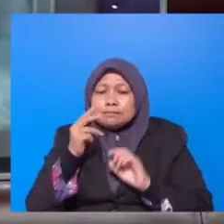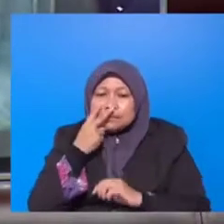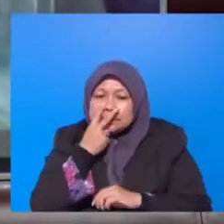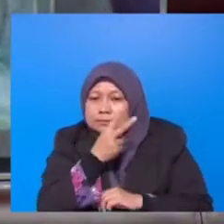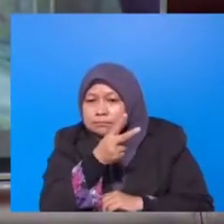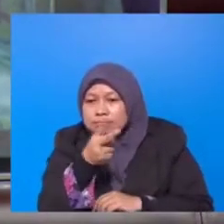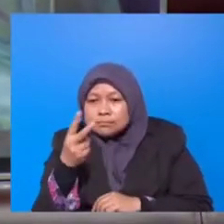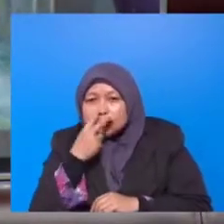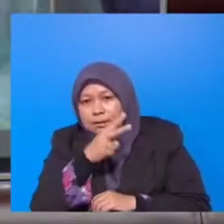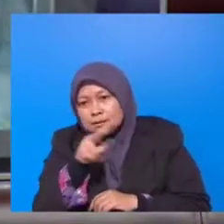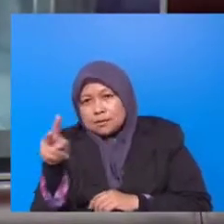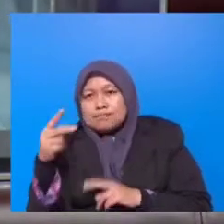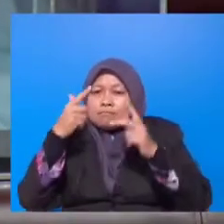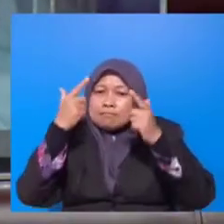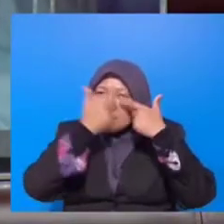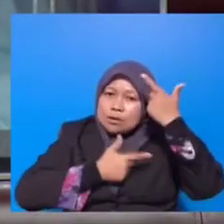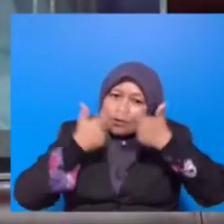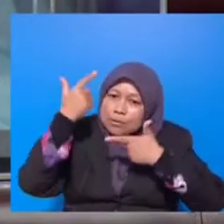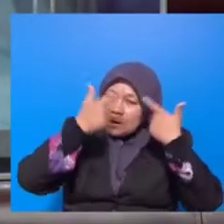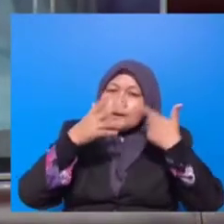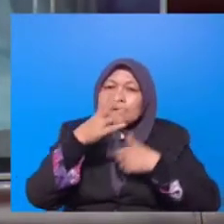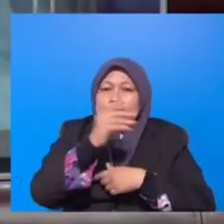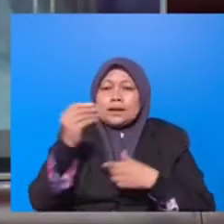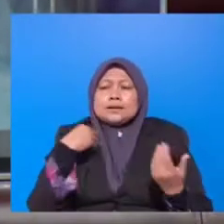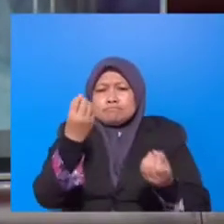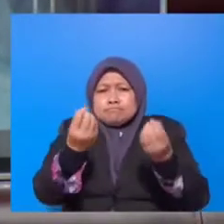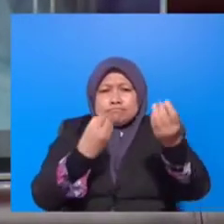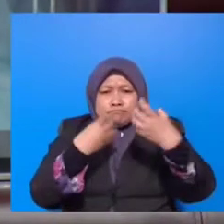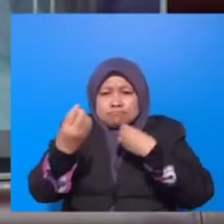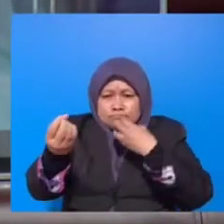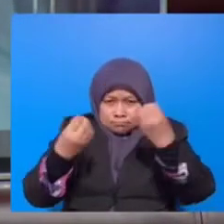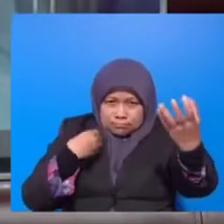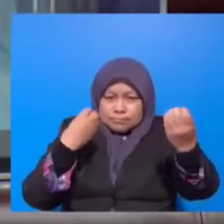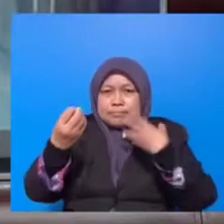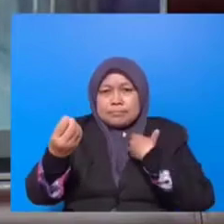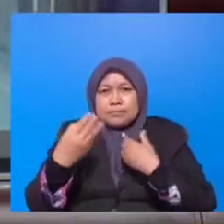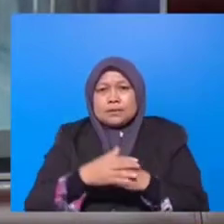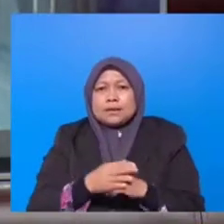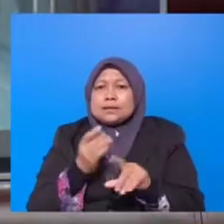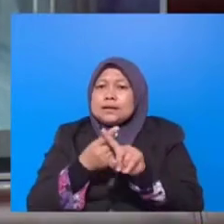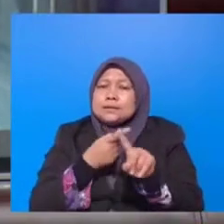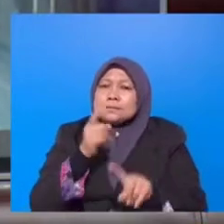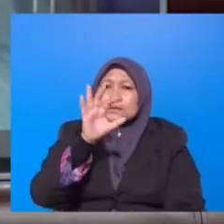tinjauan tempoh PKPB dan telah menerima maklum balas daripada